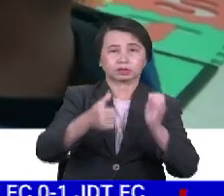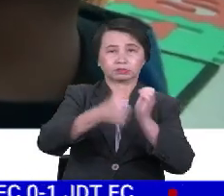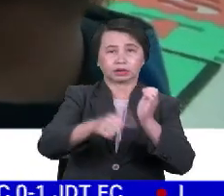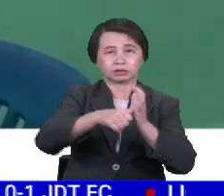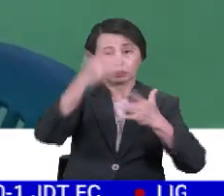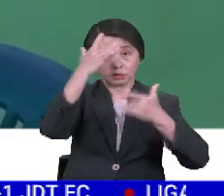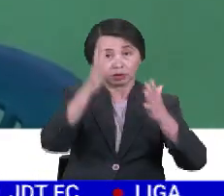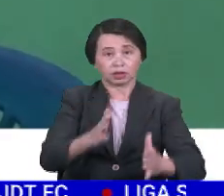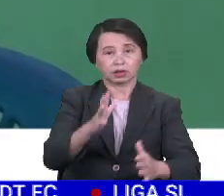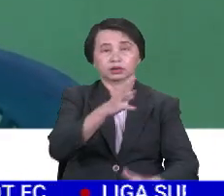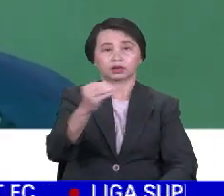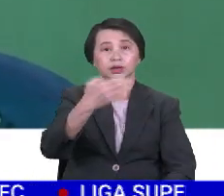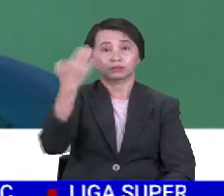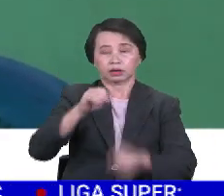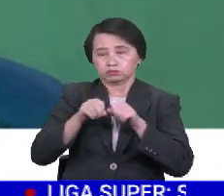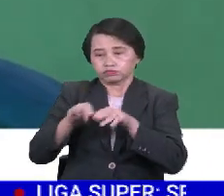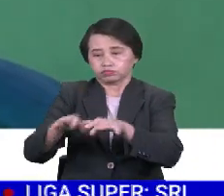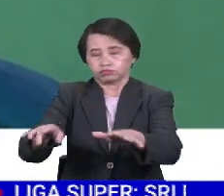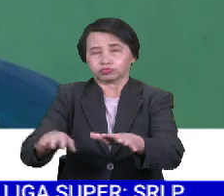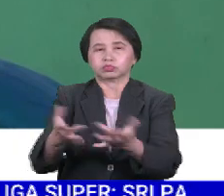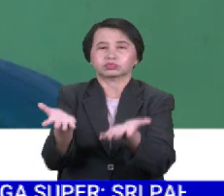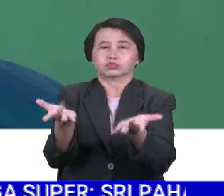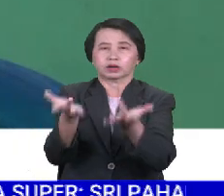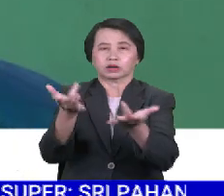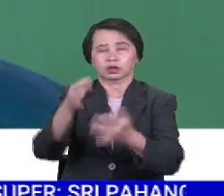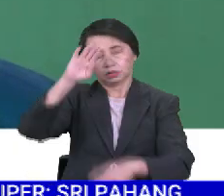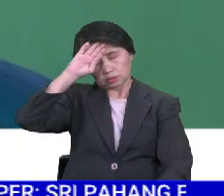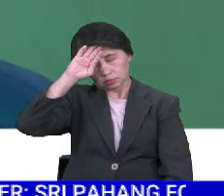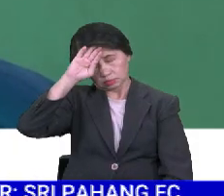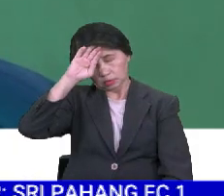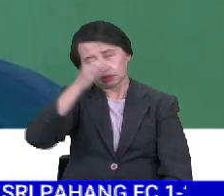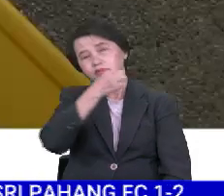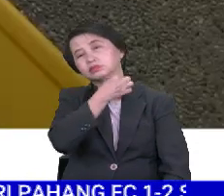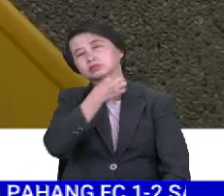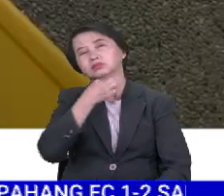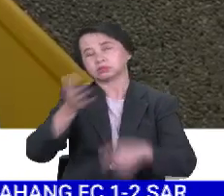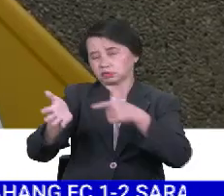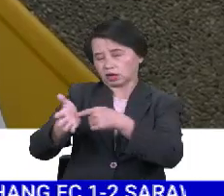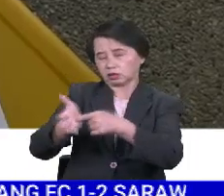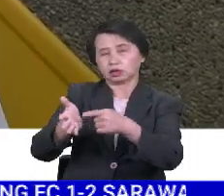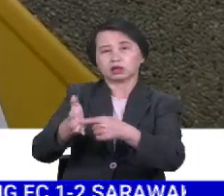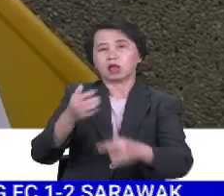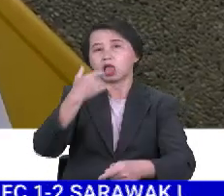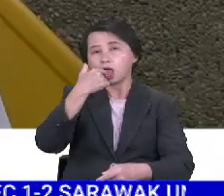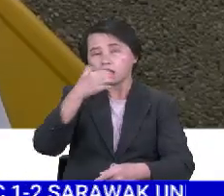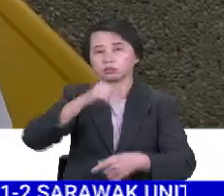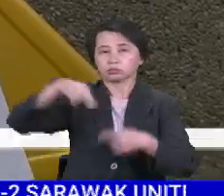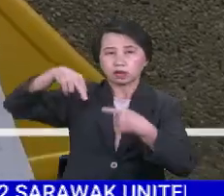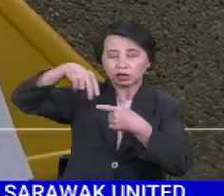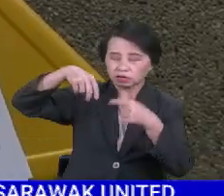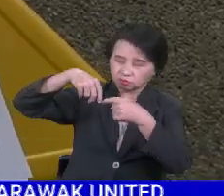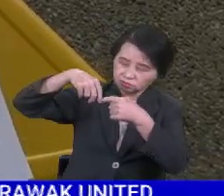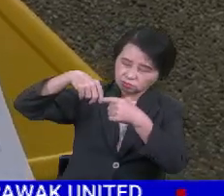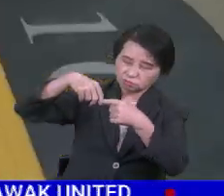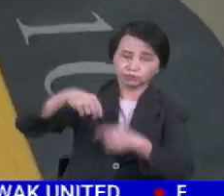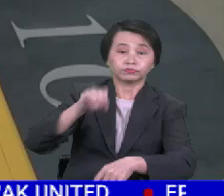dan kebiasaan adalah gejala seperti demam diikuti ruang pada kaki tangan mulut dan lidah beliau Subhan itu